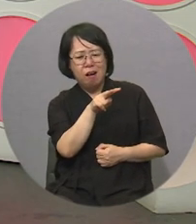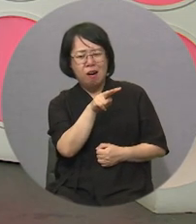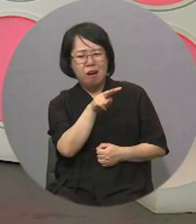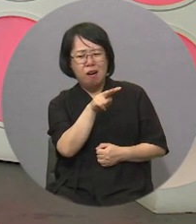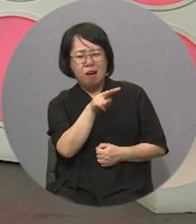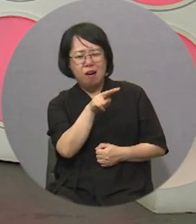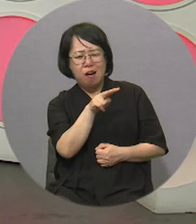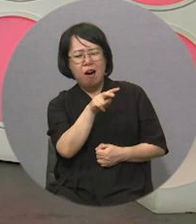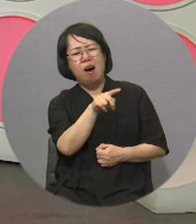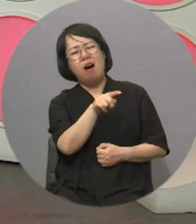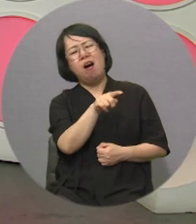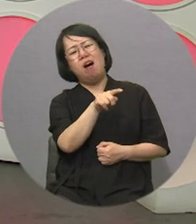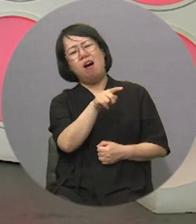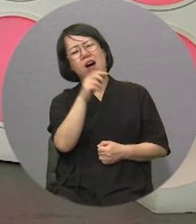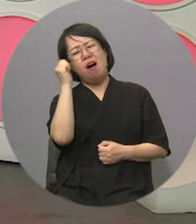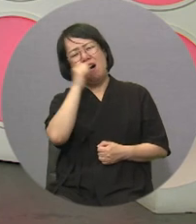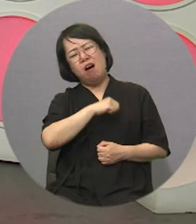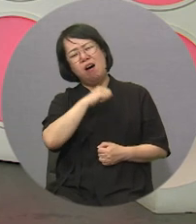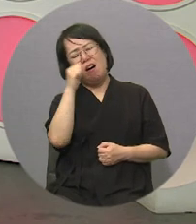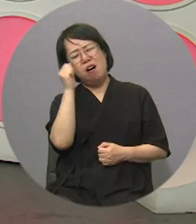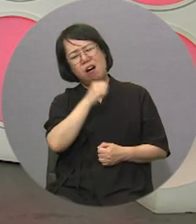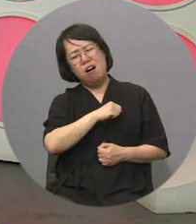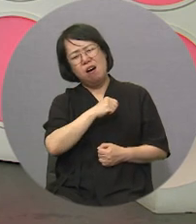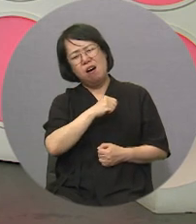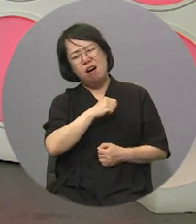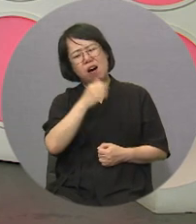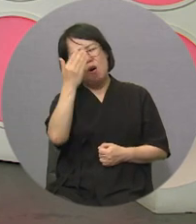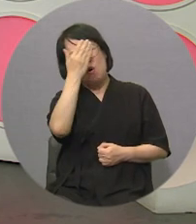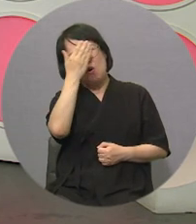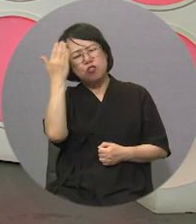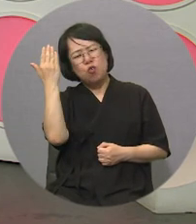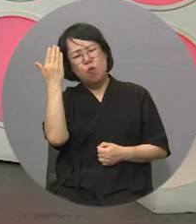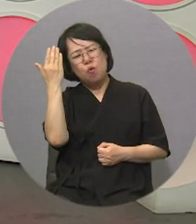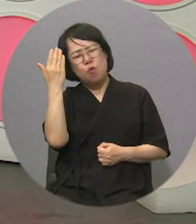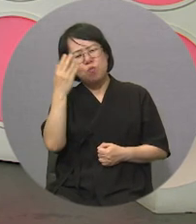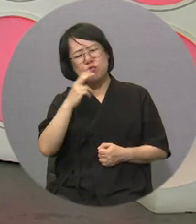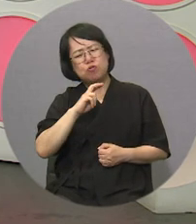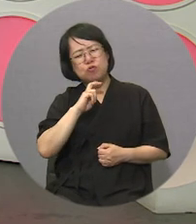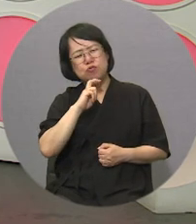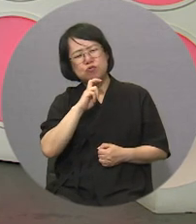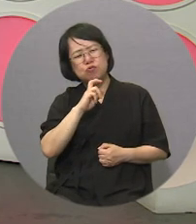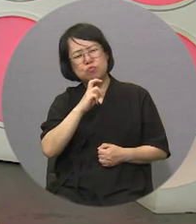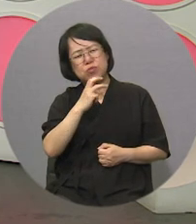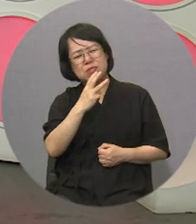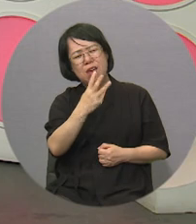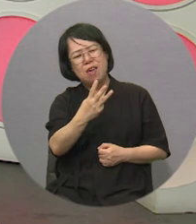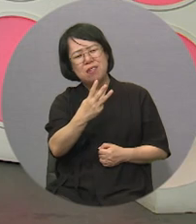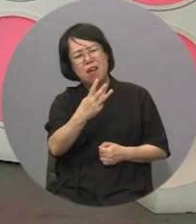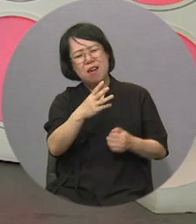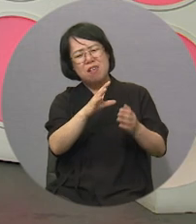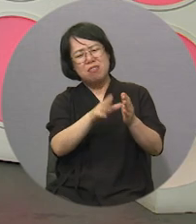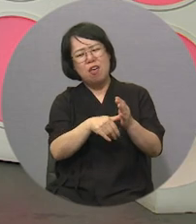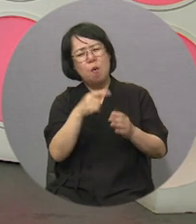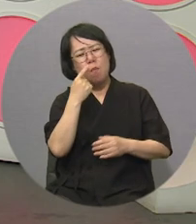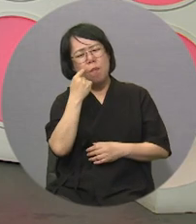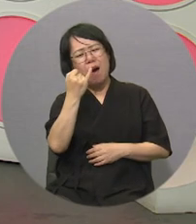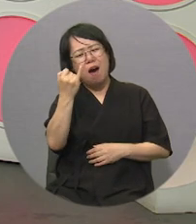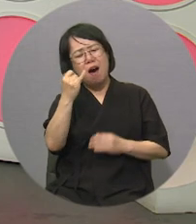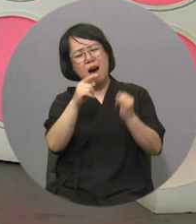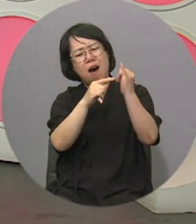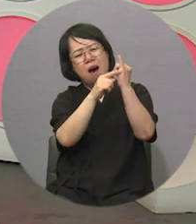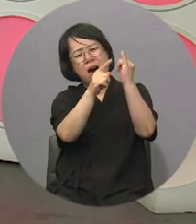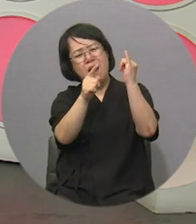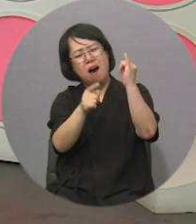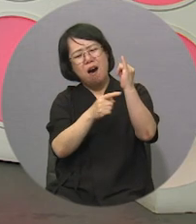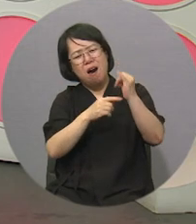만삭인 23살의 엄마가 제 눈에 싹 그려줬고 뱃속 아기까지 슬플까 봐 울음을